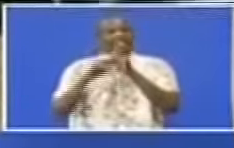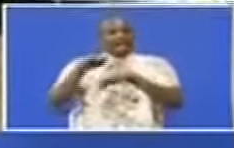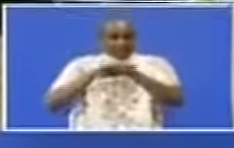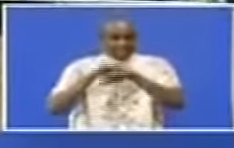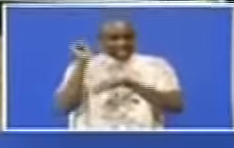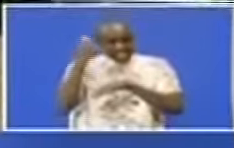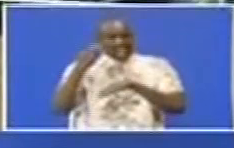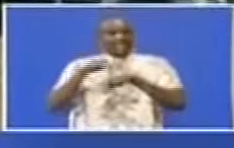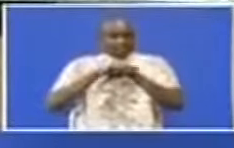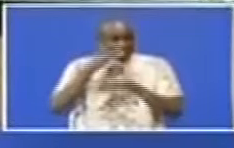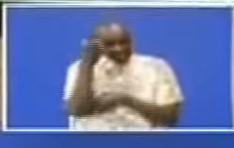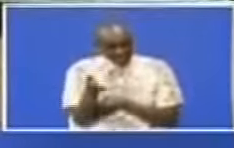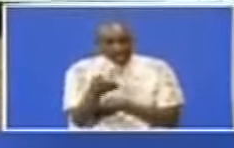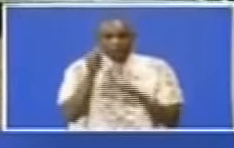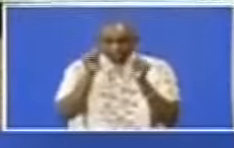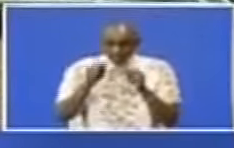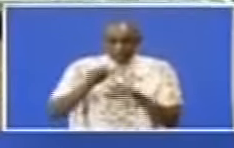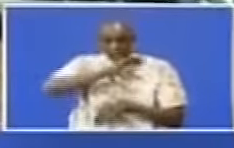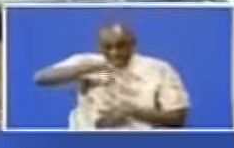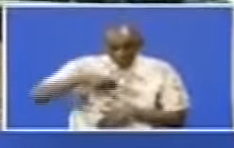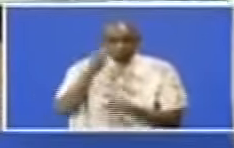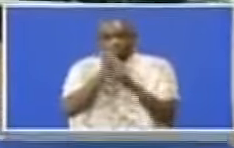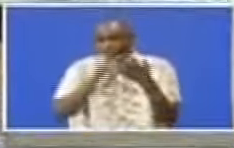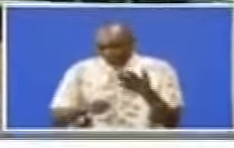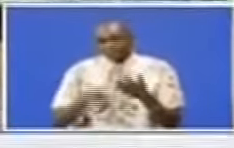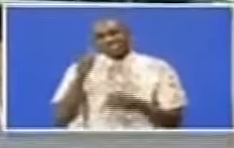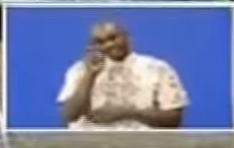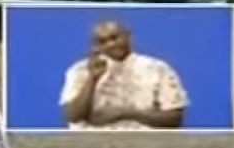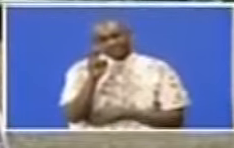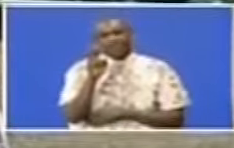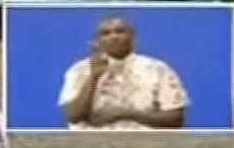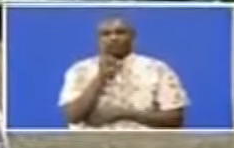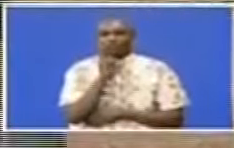akiangazia jinsi timu hiyo itakavyofanya huko Yaounde, Cameroon. Robinson Okenye, KTN Michezo.